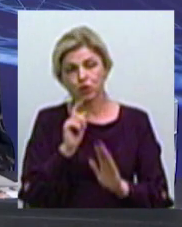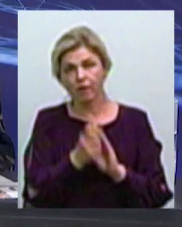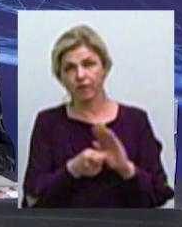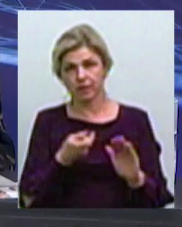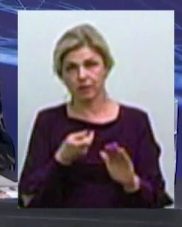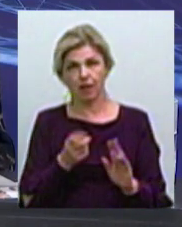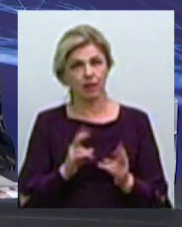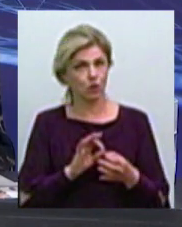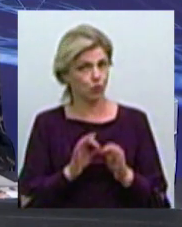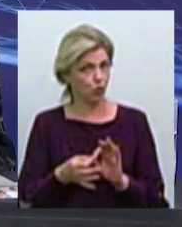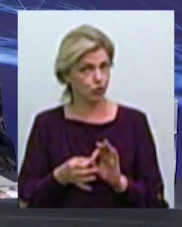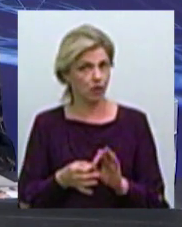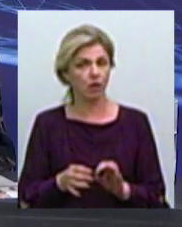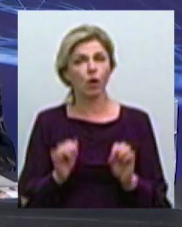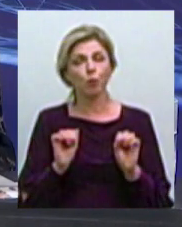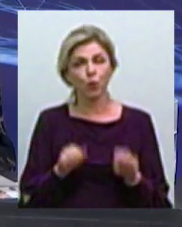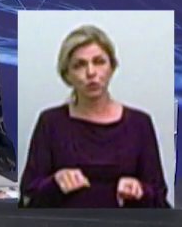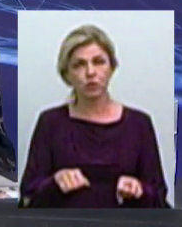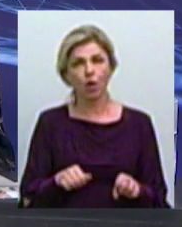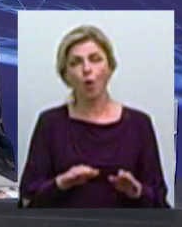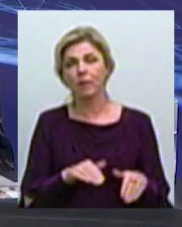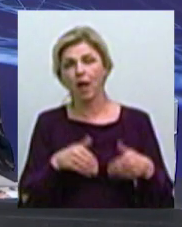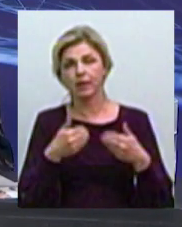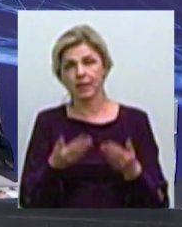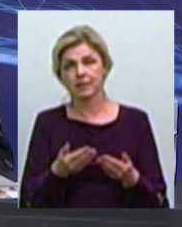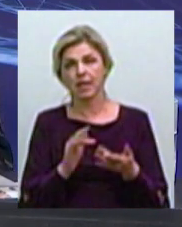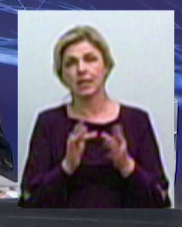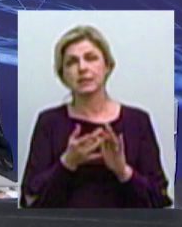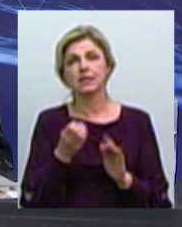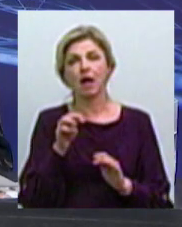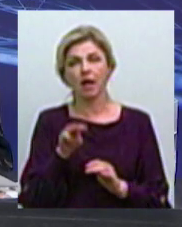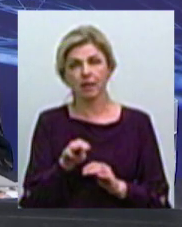несложно. Можно обратиться на сайт